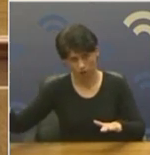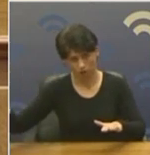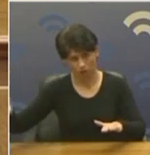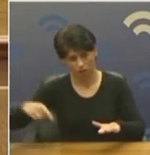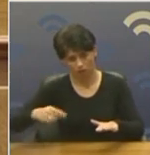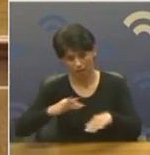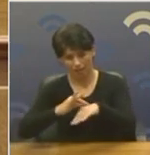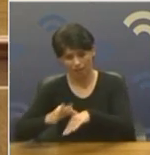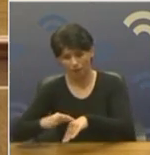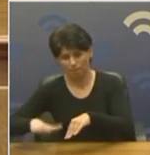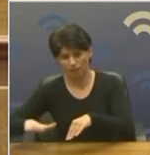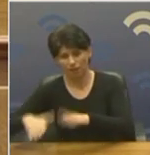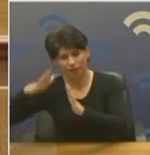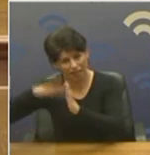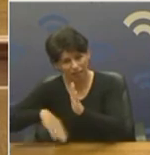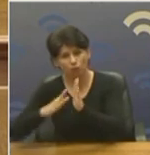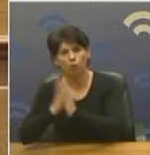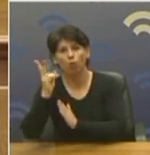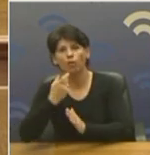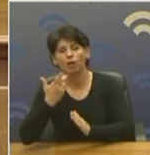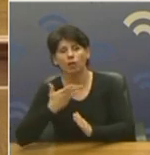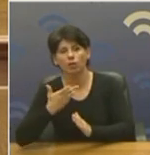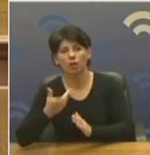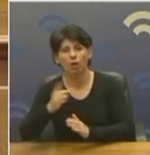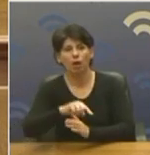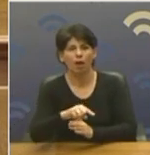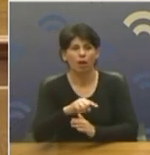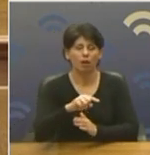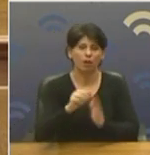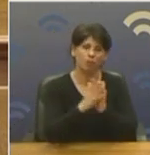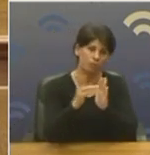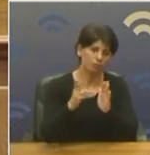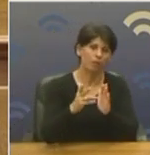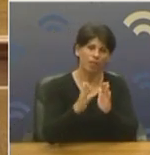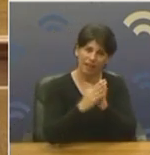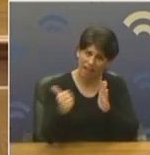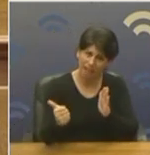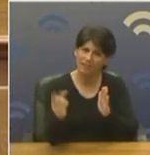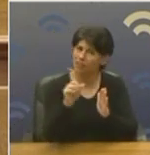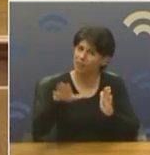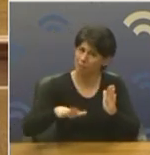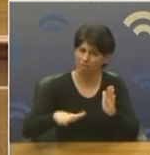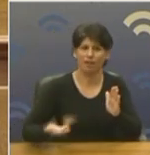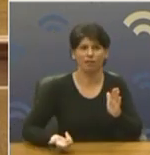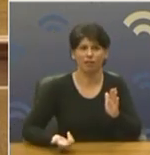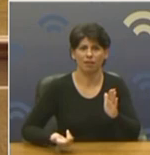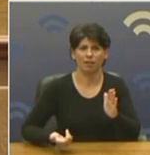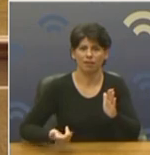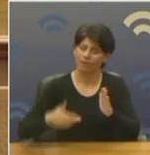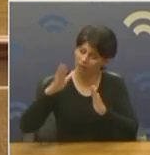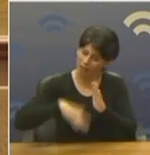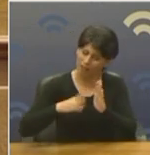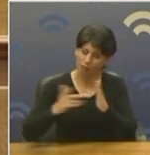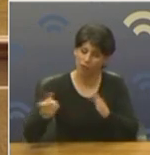παιδί, γιατί παιδάκι είναι κάτω από 12 έτη. Ο άλλος είναι ανήλικος κύριε Πρωθυπουργέ. Ο 16χρονος δεν είναι παιδάκι, είναι ανήλικος.